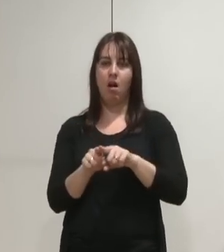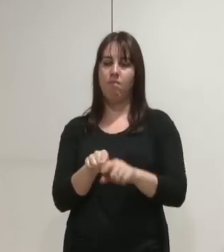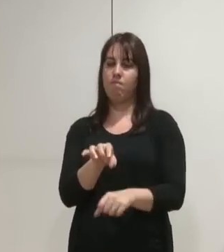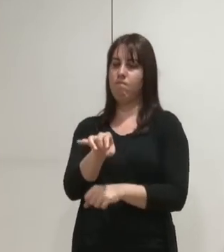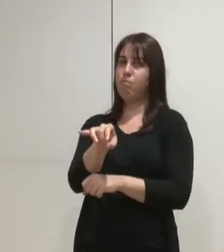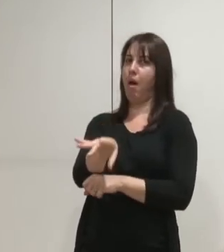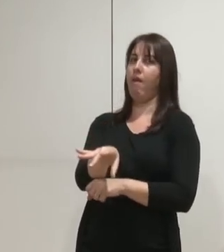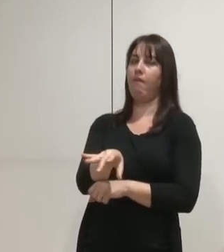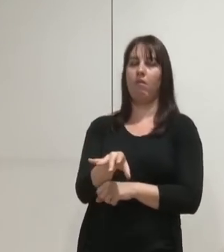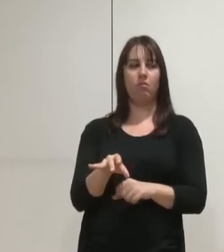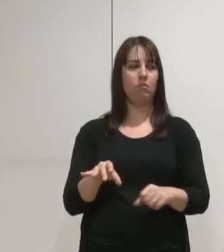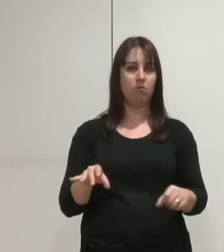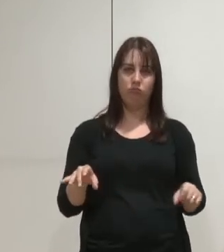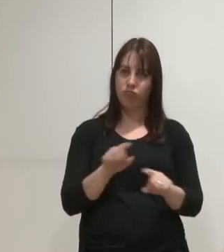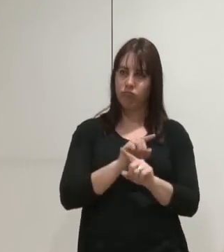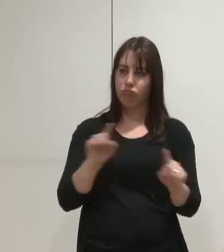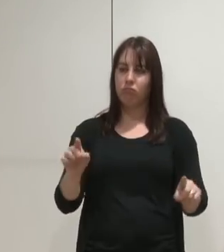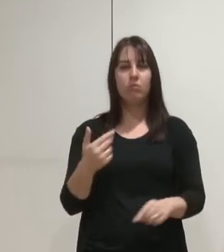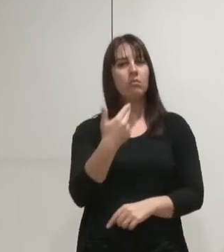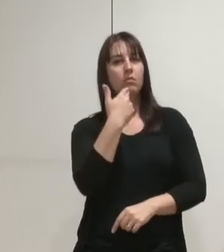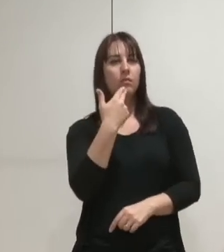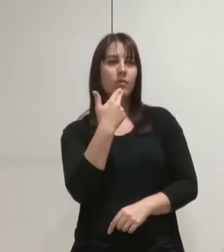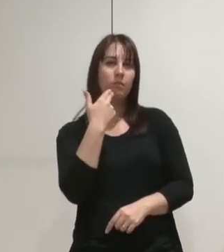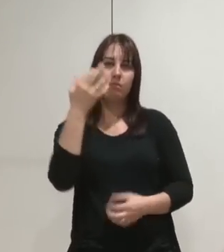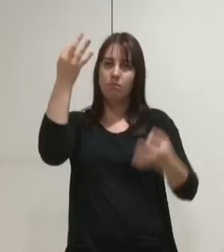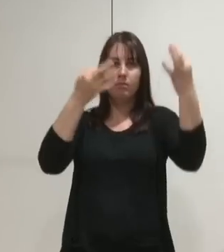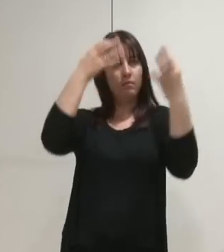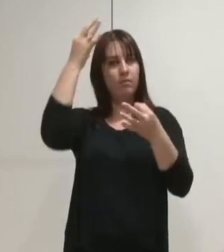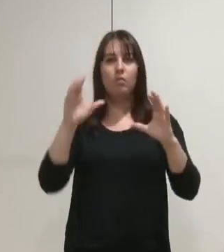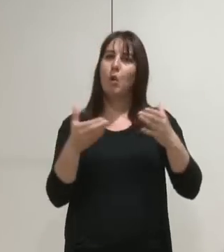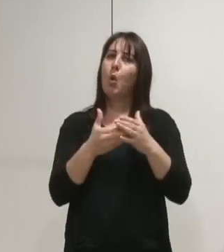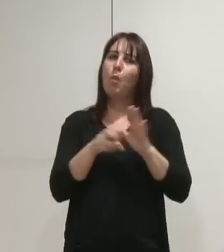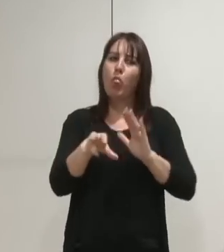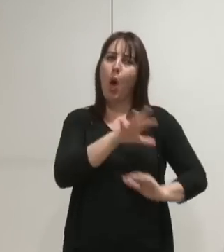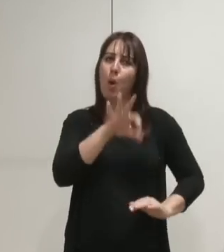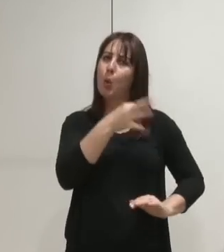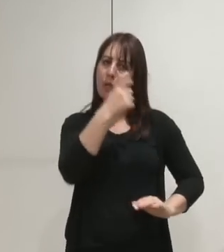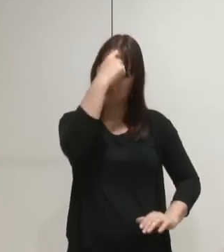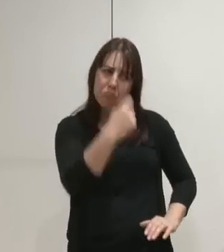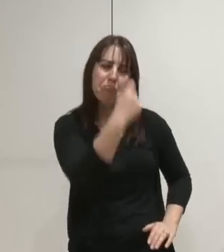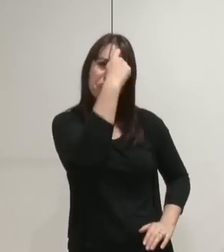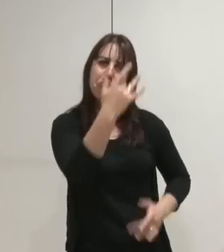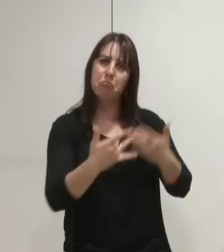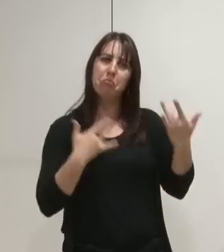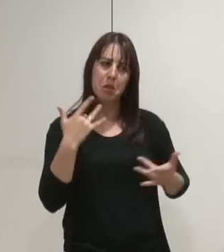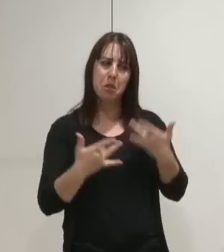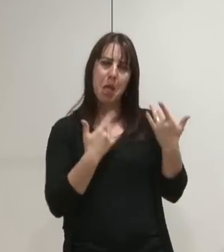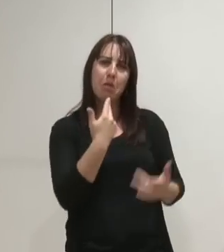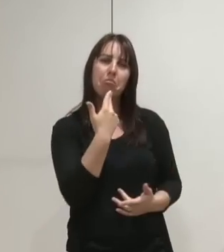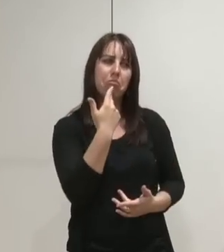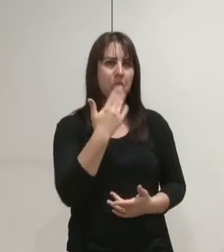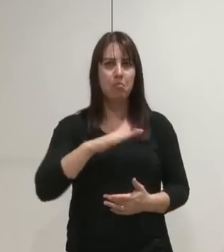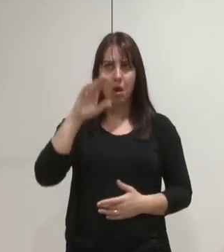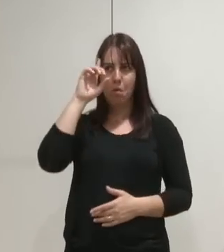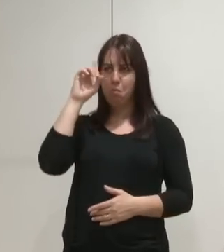ne met pas en cause la qualité créatrice des troupes locales mais nous ne voyons pas en quoi la capacité